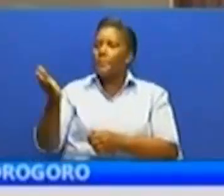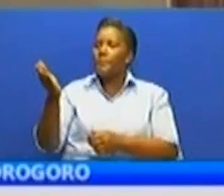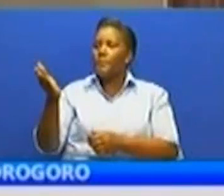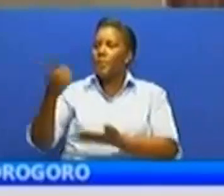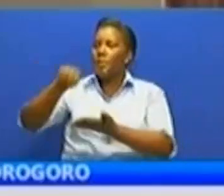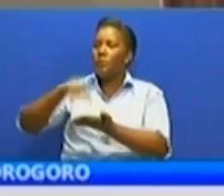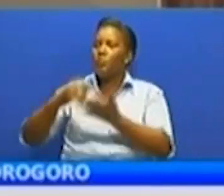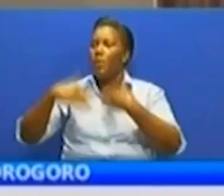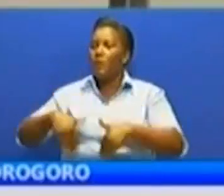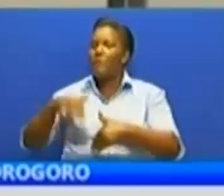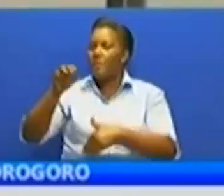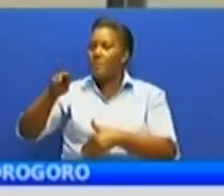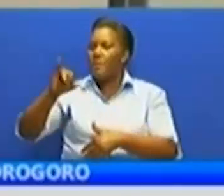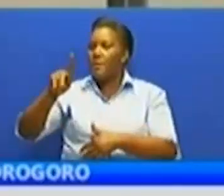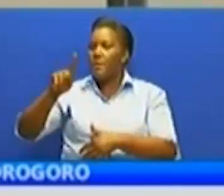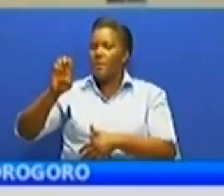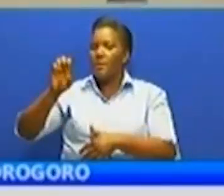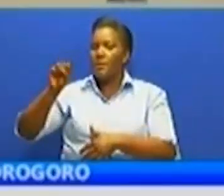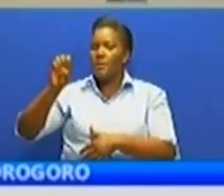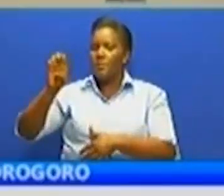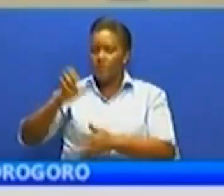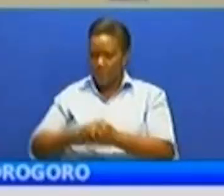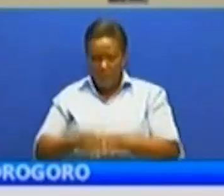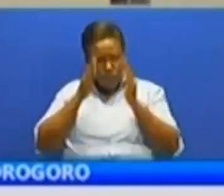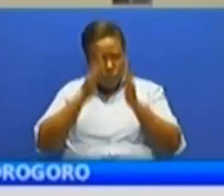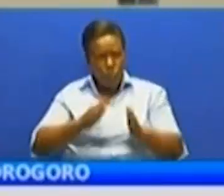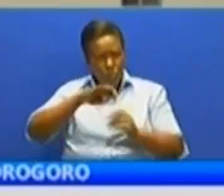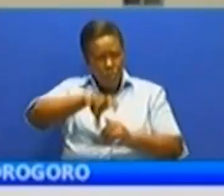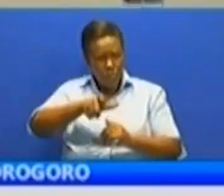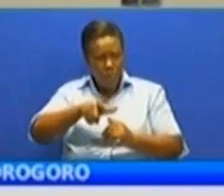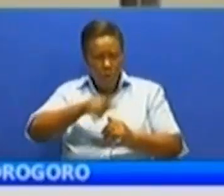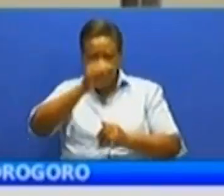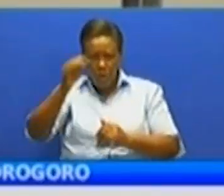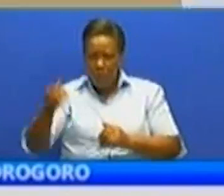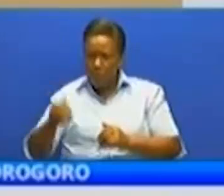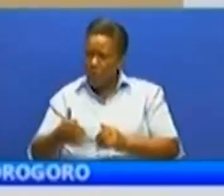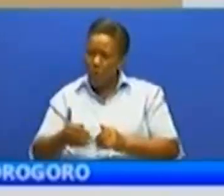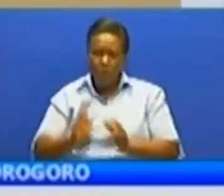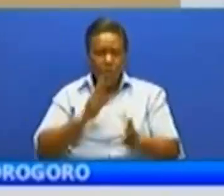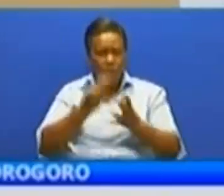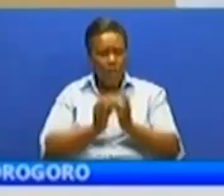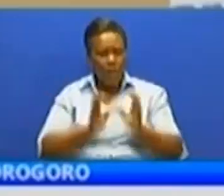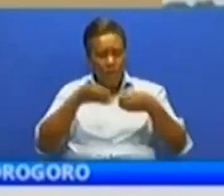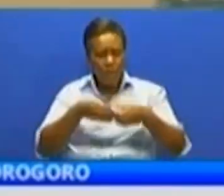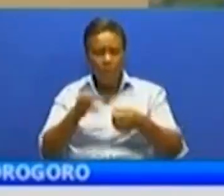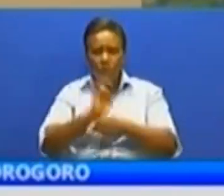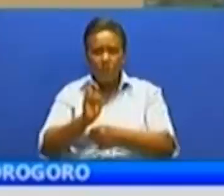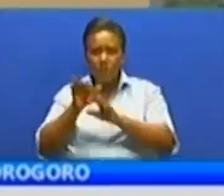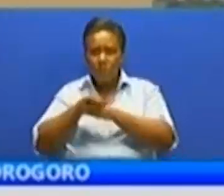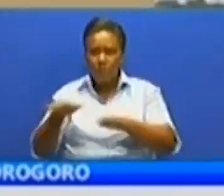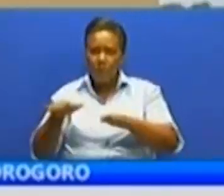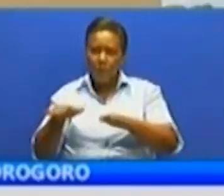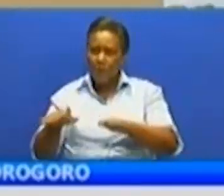cha Mikese wilayani Morogoro ambacho mkuu wa mkoa huu Loata Ole Sanare akiwa na kamati ya ulinzi na usalama